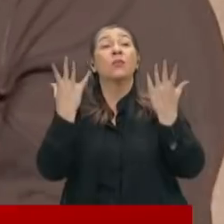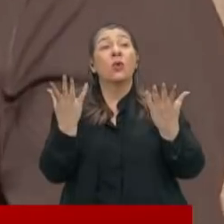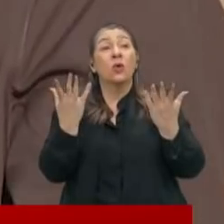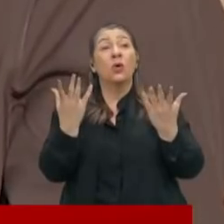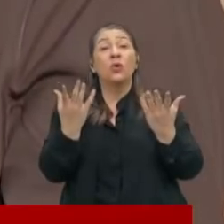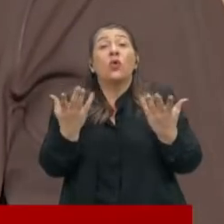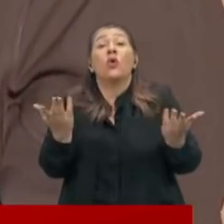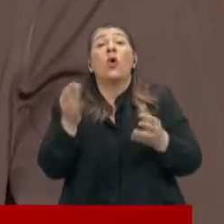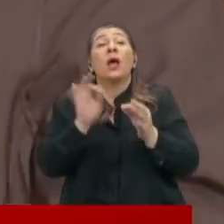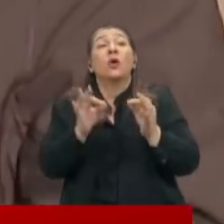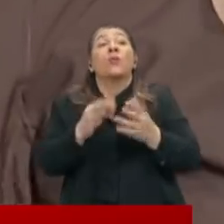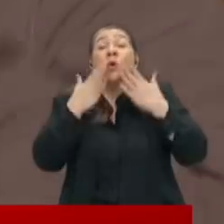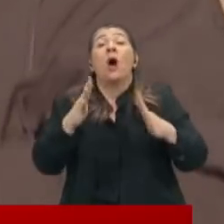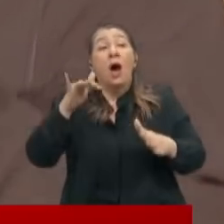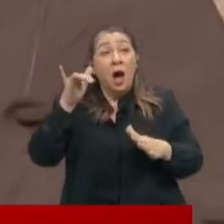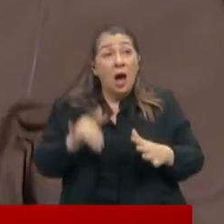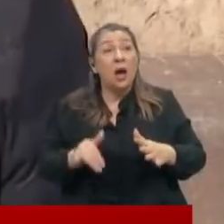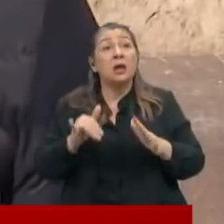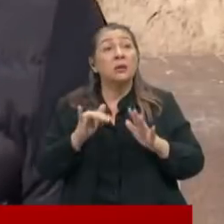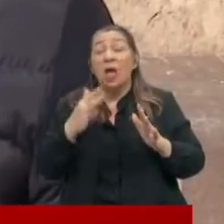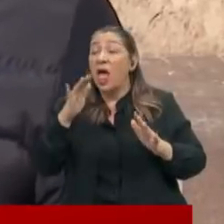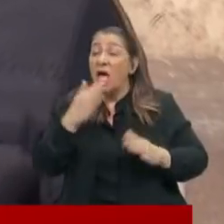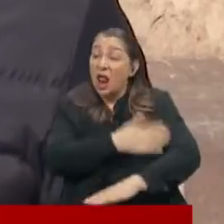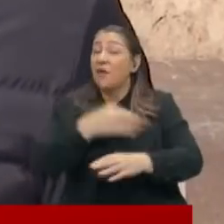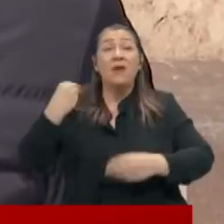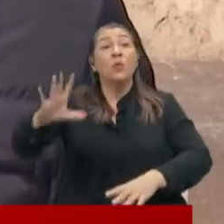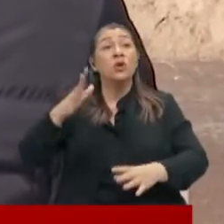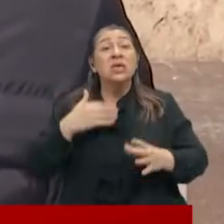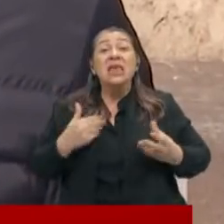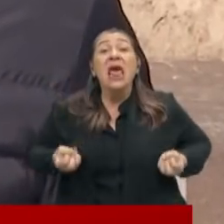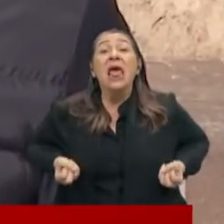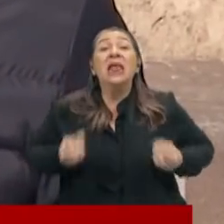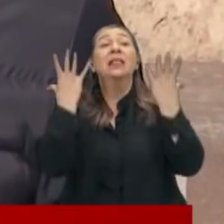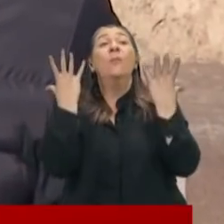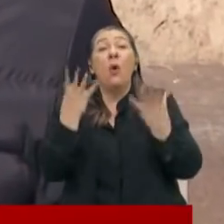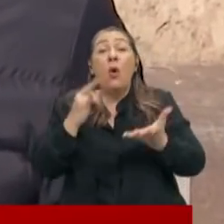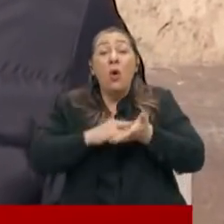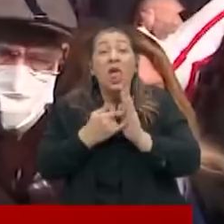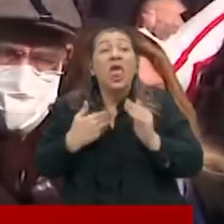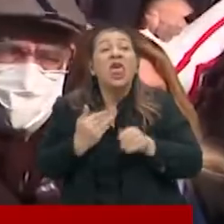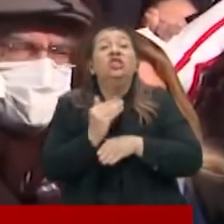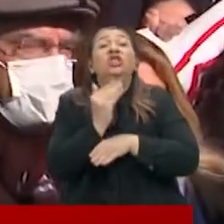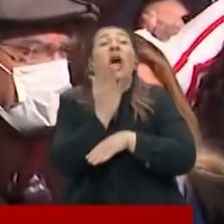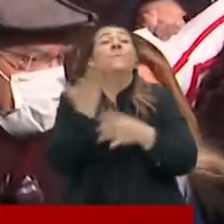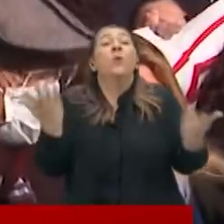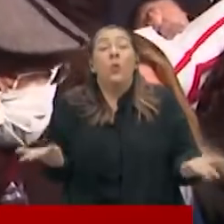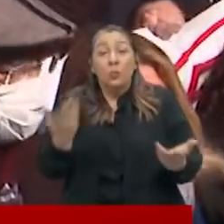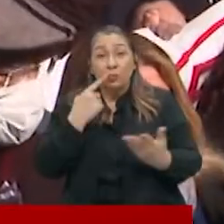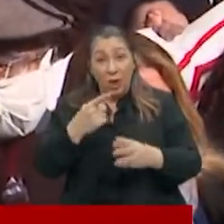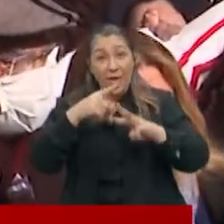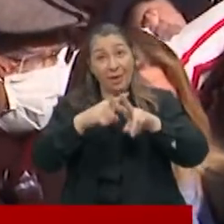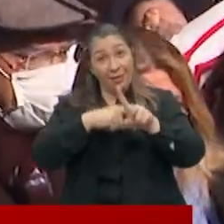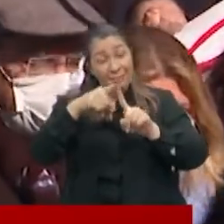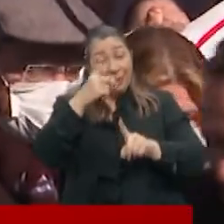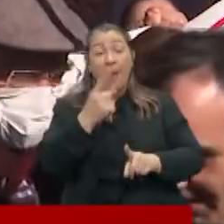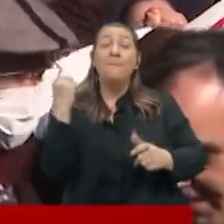bir şey kalmadı yani, yeter. Hakkımı da helal etmiyorum. Tekrar söylüyorum, geçinemiyorum, yaşayamıyorum. Yaşayamıyorum diyen